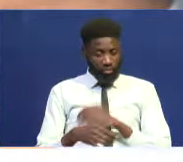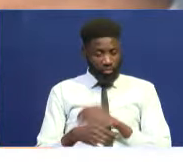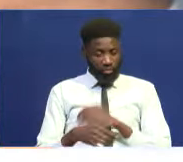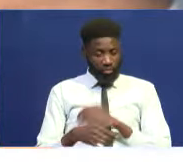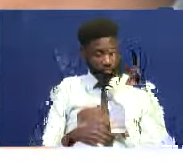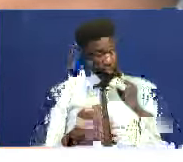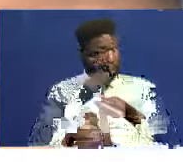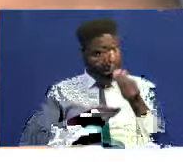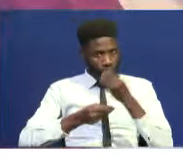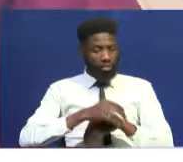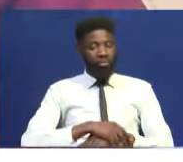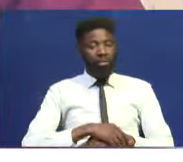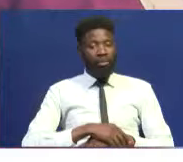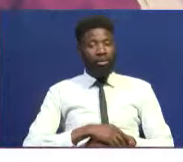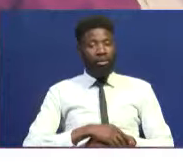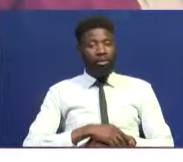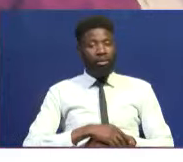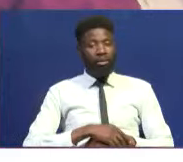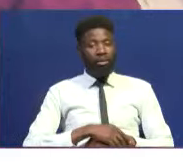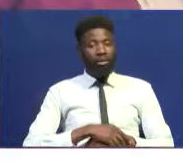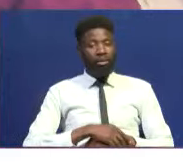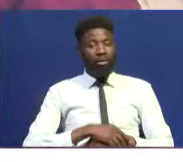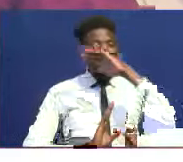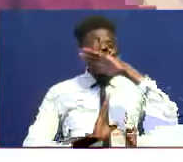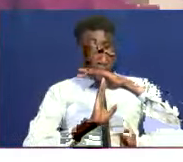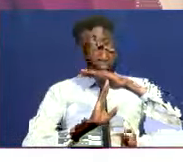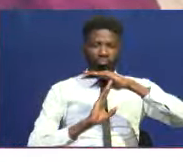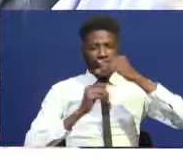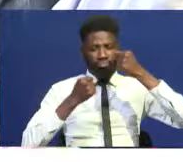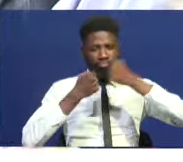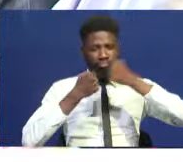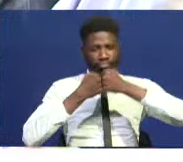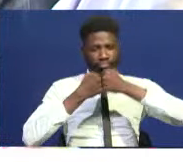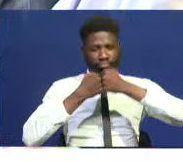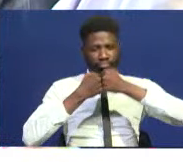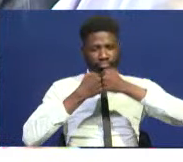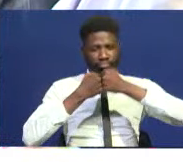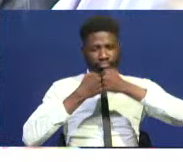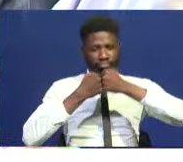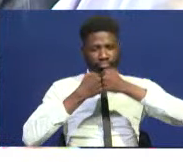ukitarajiwa kufikia hizo ya magwiji.